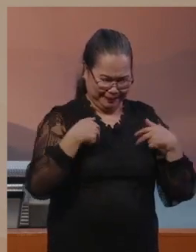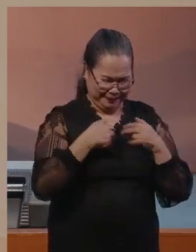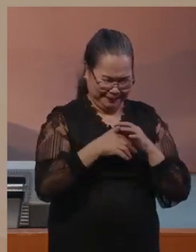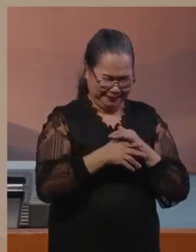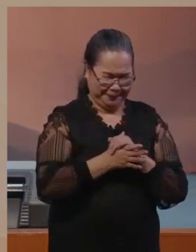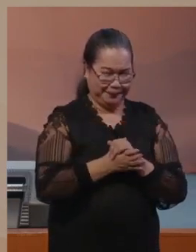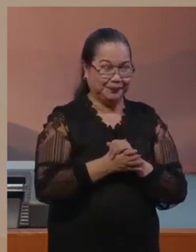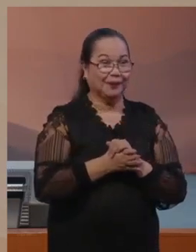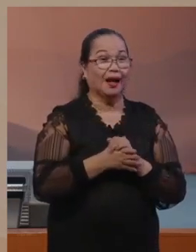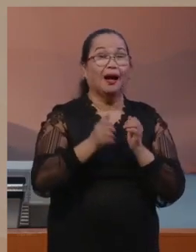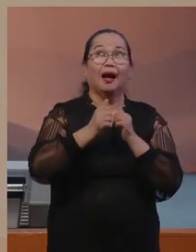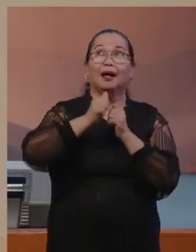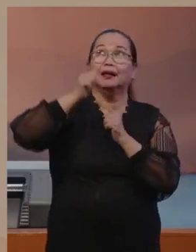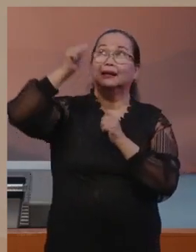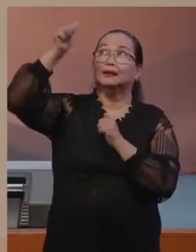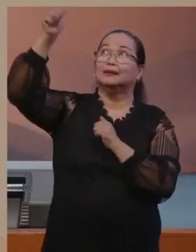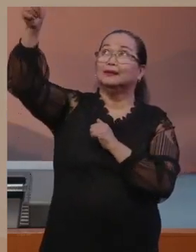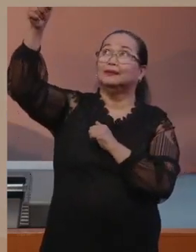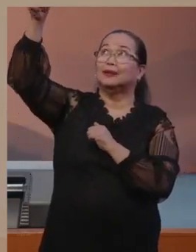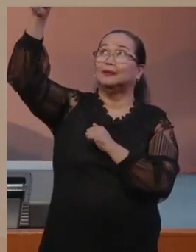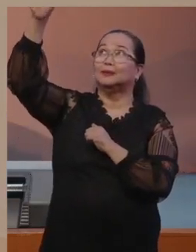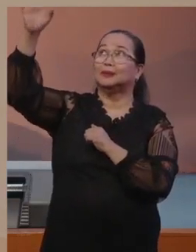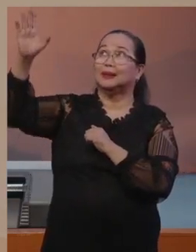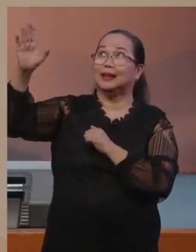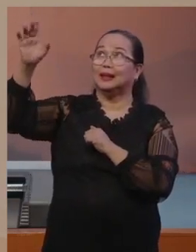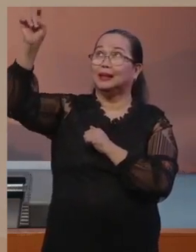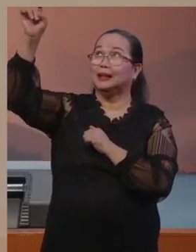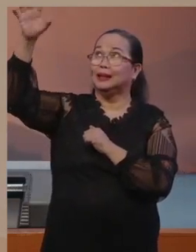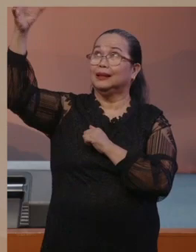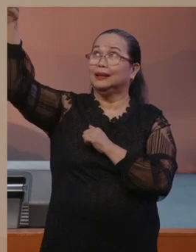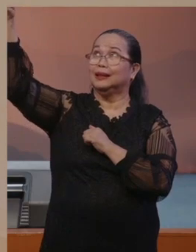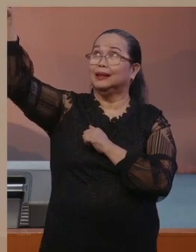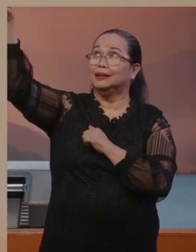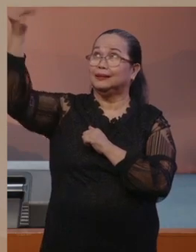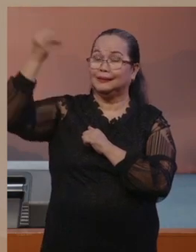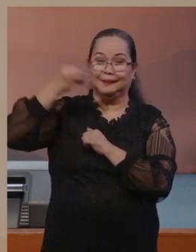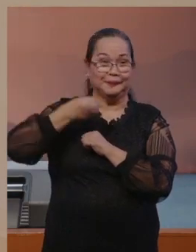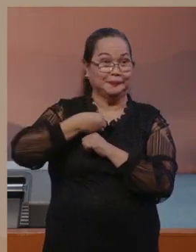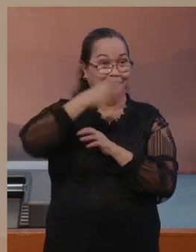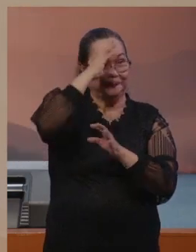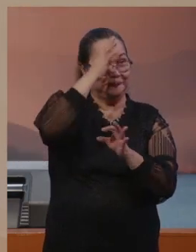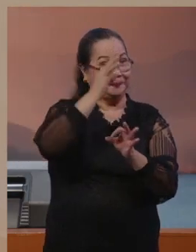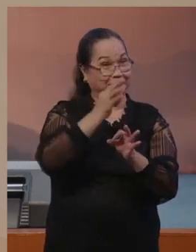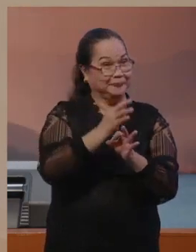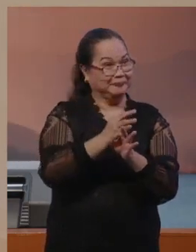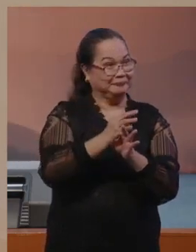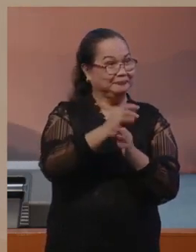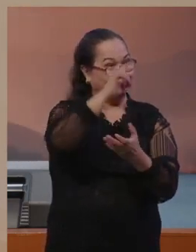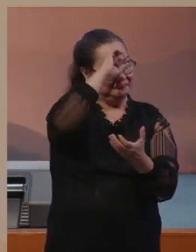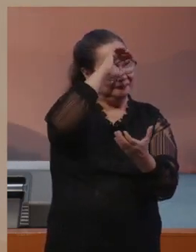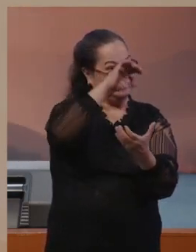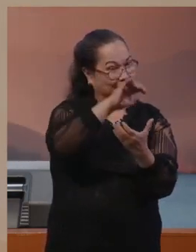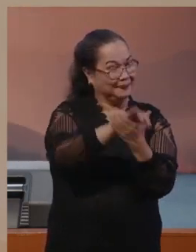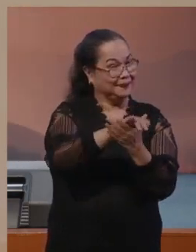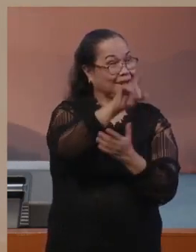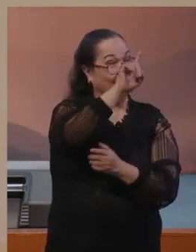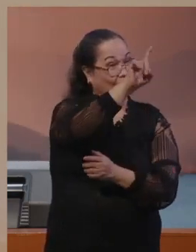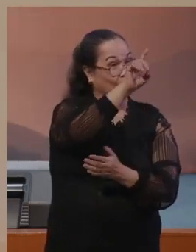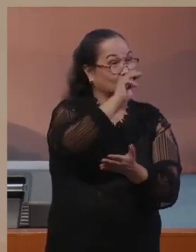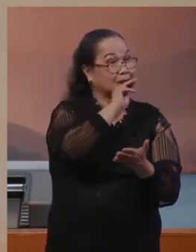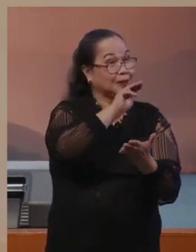malayo sa Kanya, binigyan niya kayo ng pambihirang pananampalataya. Nanampalataya kayo sa isang